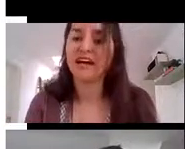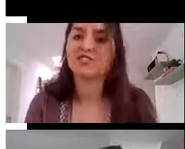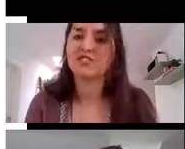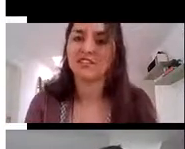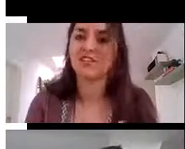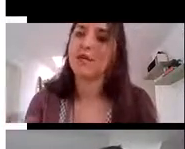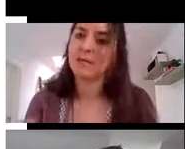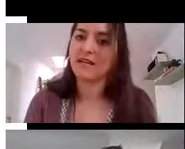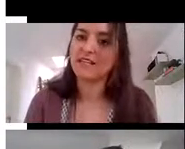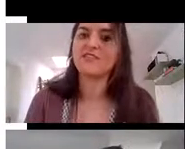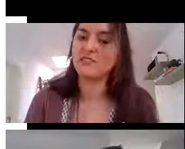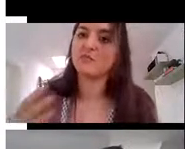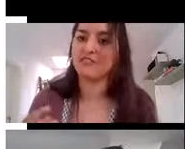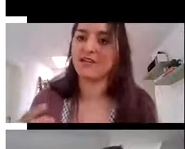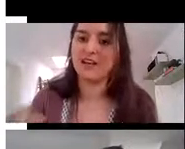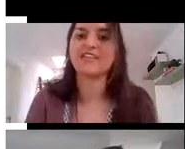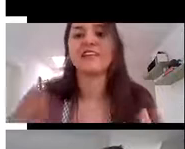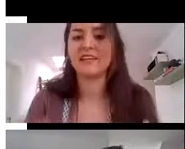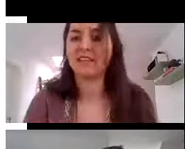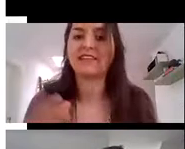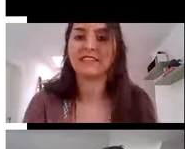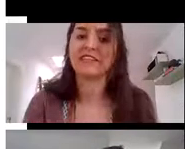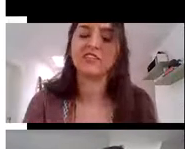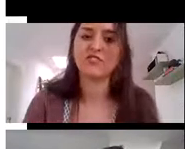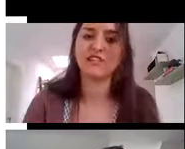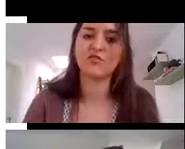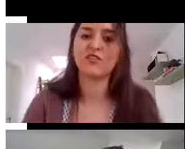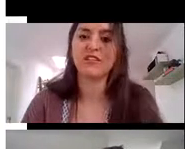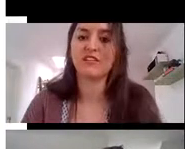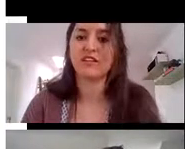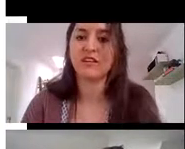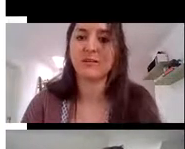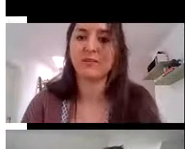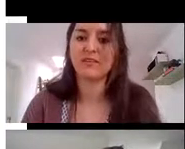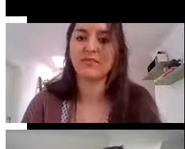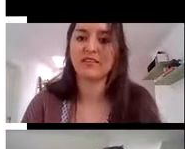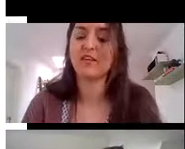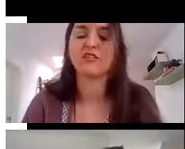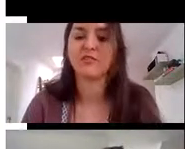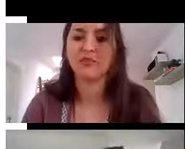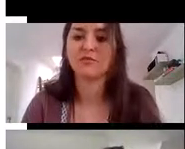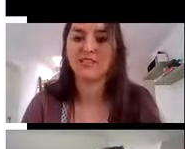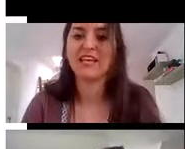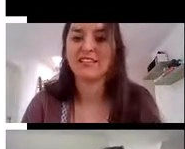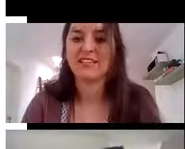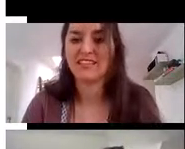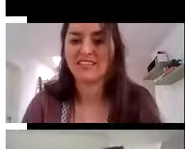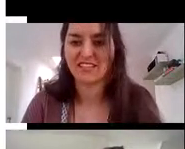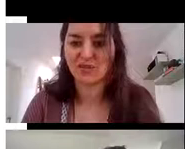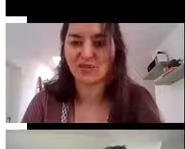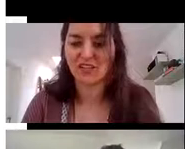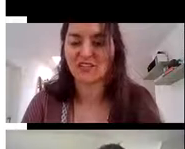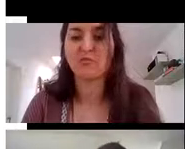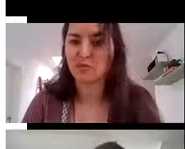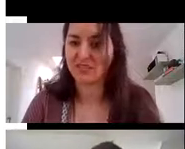kunnen aansluiten bij de min 12-jarigen. Het gaat echt heel strikt over dat. Van 12 bedoel ik dan, gaat echt heel